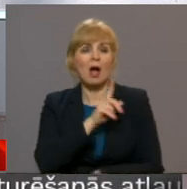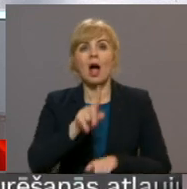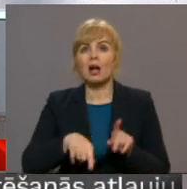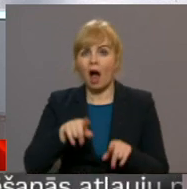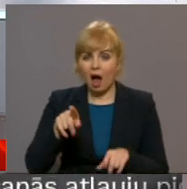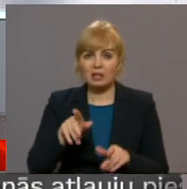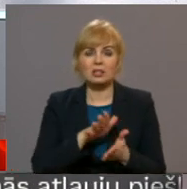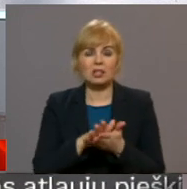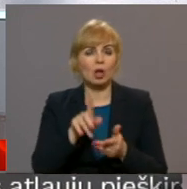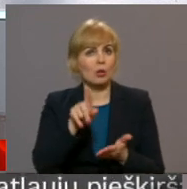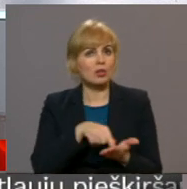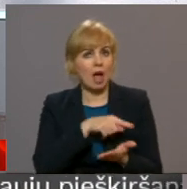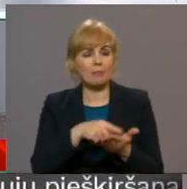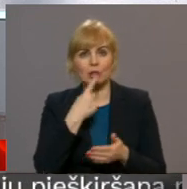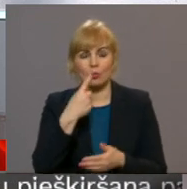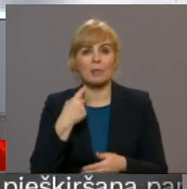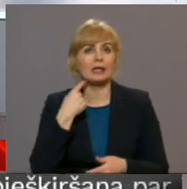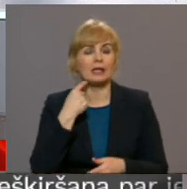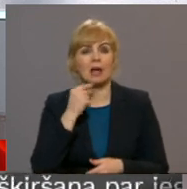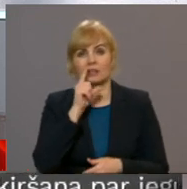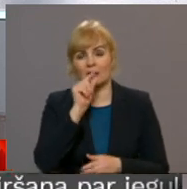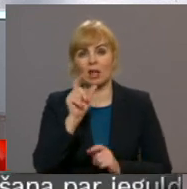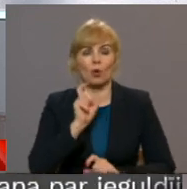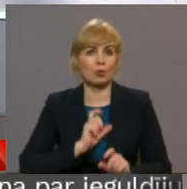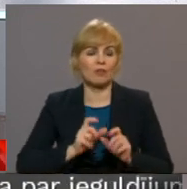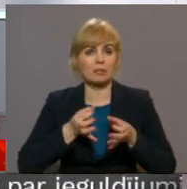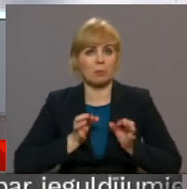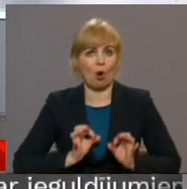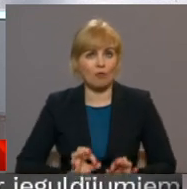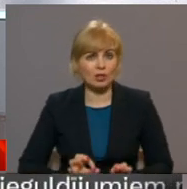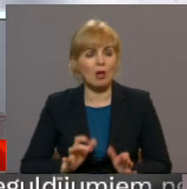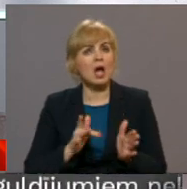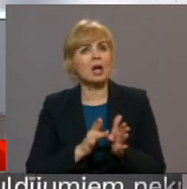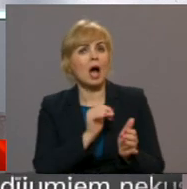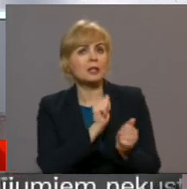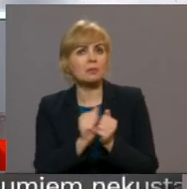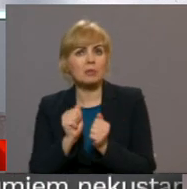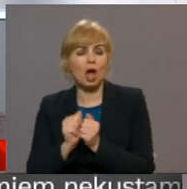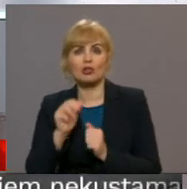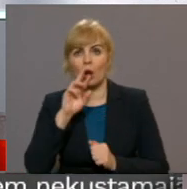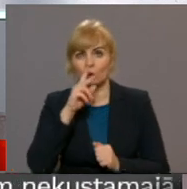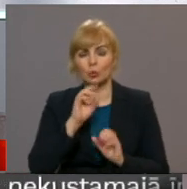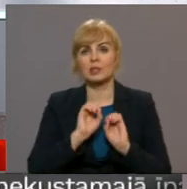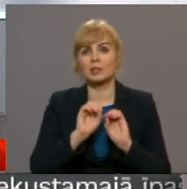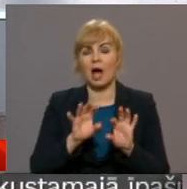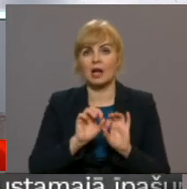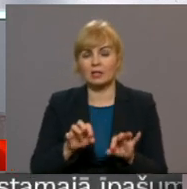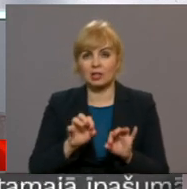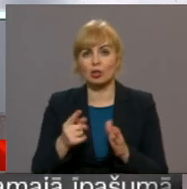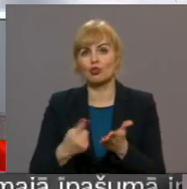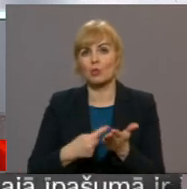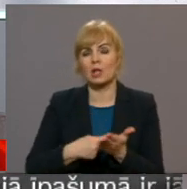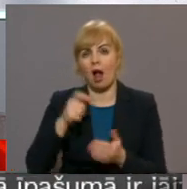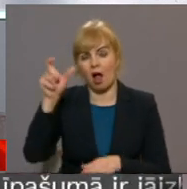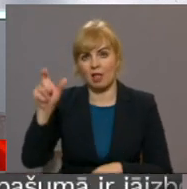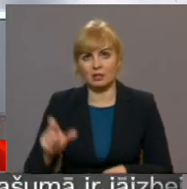to lietot nepareizi, norāda Rīgas Stradiņu universitātes profesors. Kādas ir biežākās kļūdas, skaidroja Dāvids Freidenfelds.